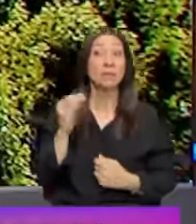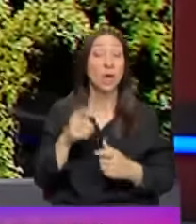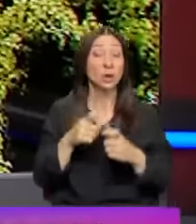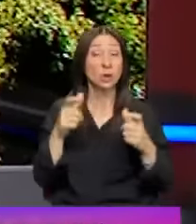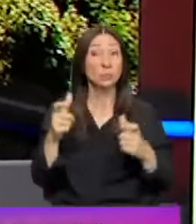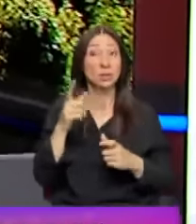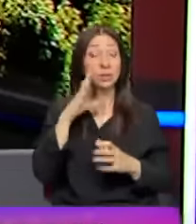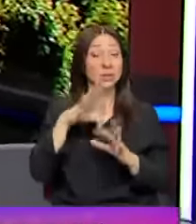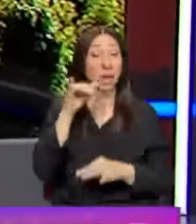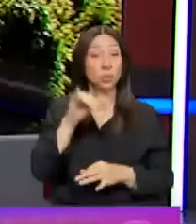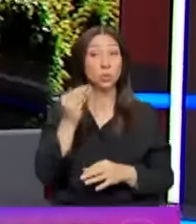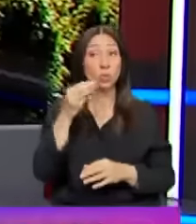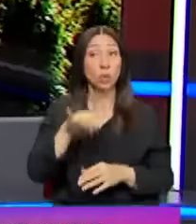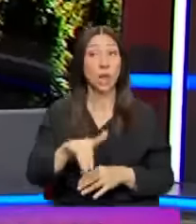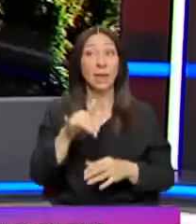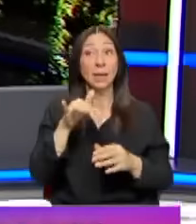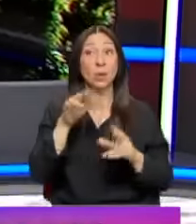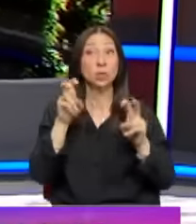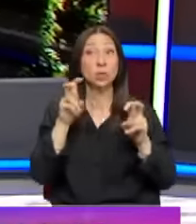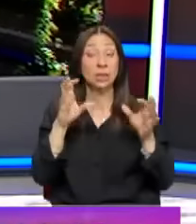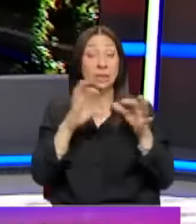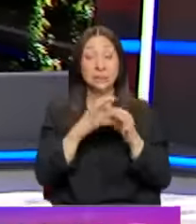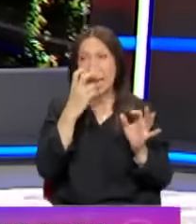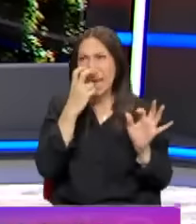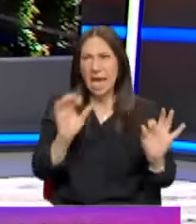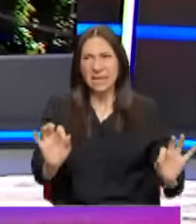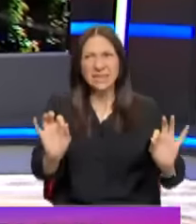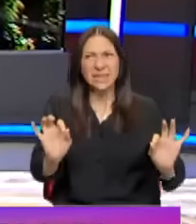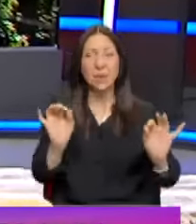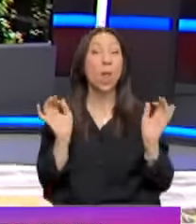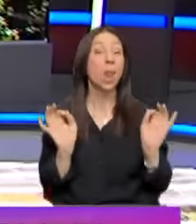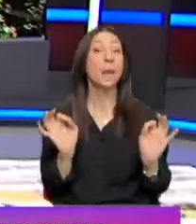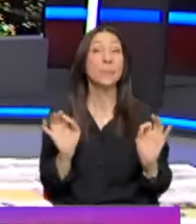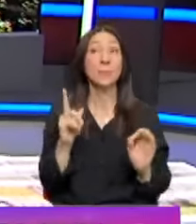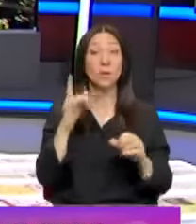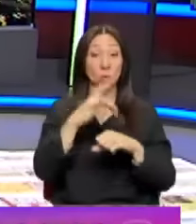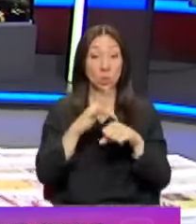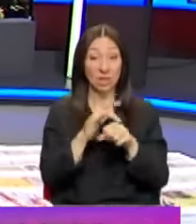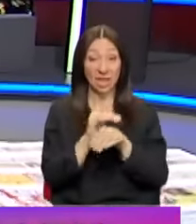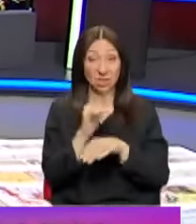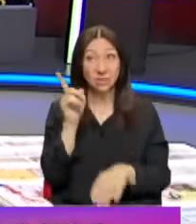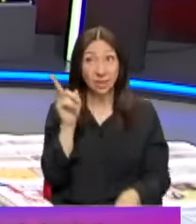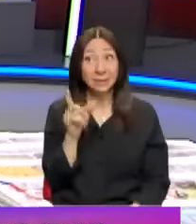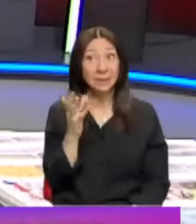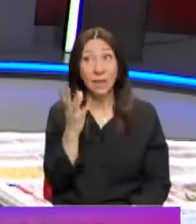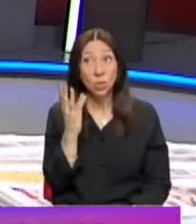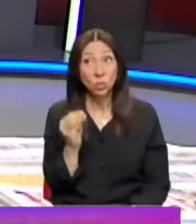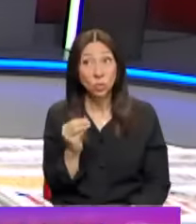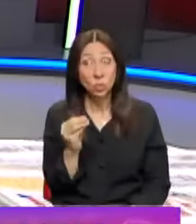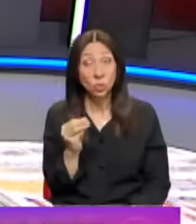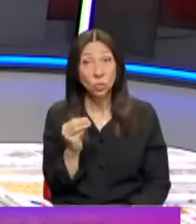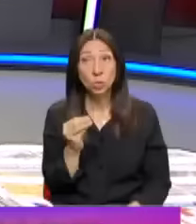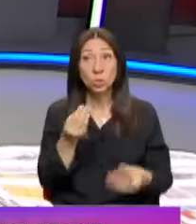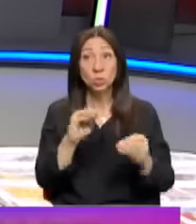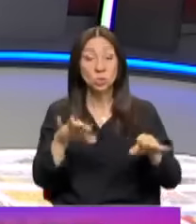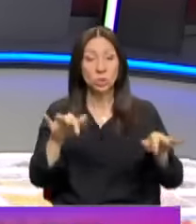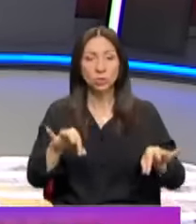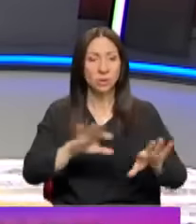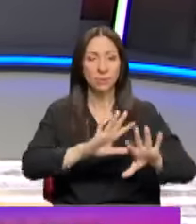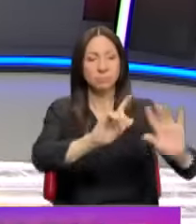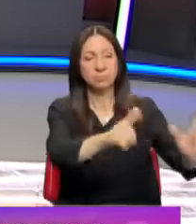gelişmiş, insan hakları, çocuk hakları meselesiyle ilgili hassasiyeti yüksek bir ülkede yaşansaydı ne olurdu? Çocuklar şu